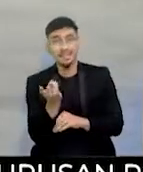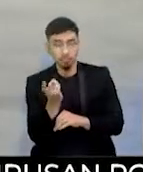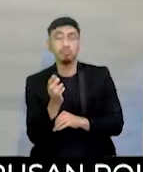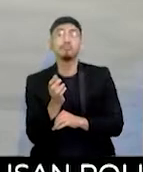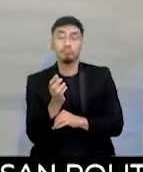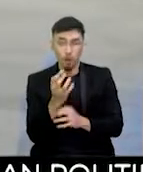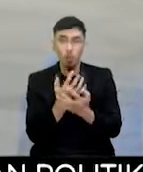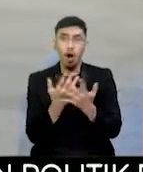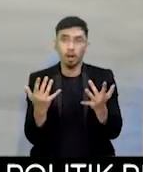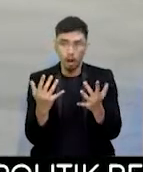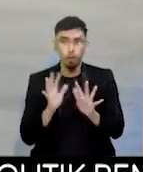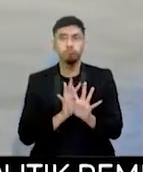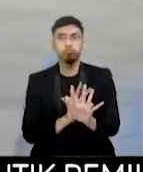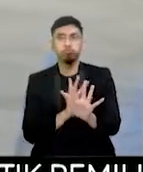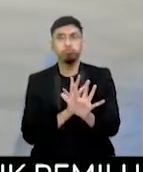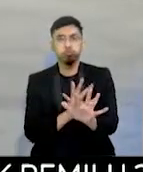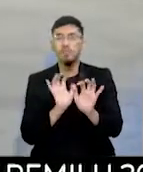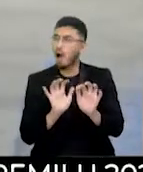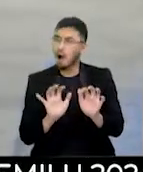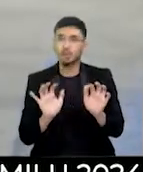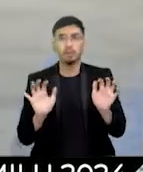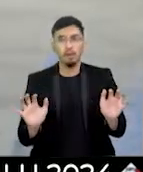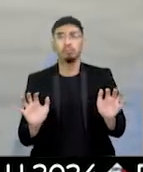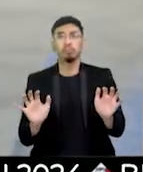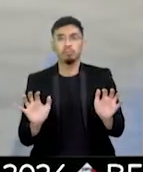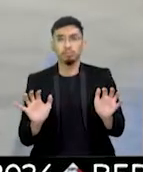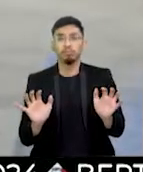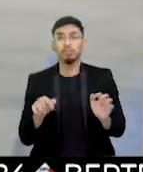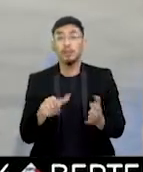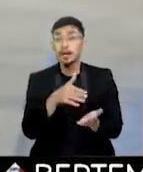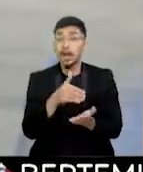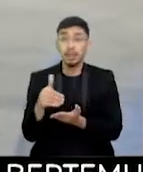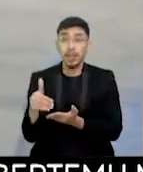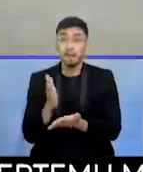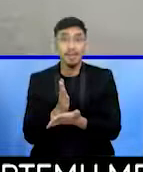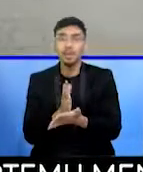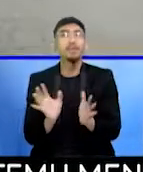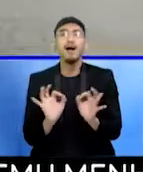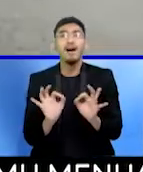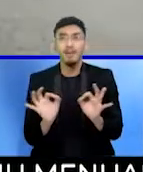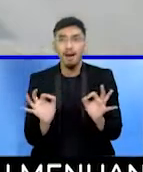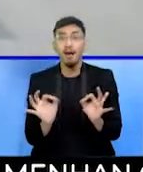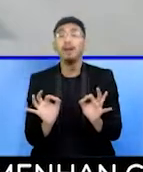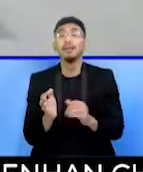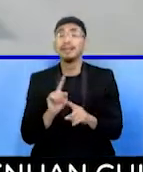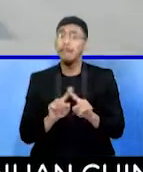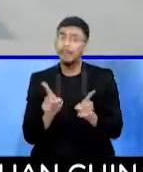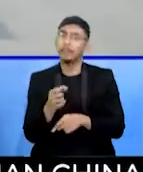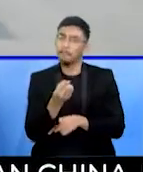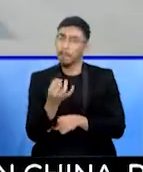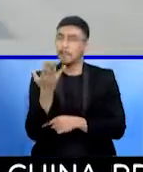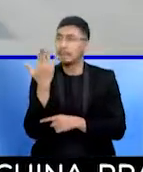Pakuan semakin banyak. Meskipun tidak ada data yang pasti, tapi tadi saya sempat mengkonfirmasi kepada sekuriti yang bertugas